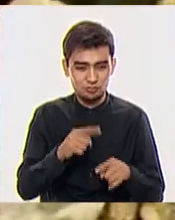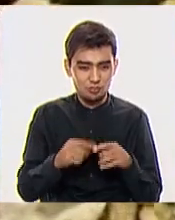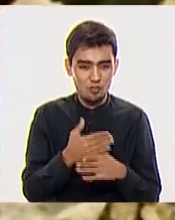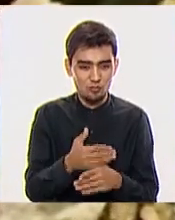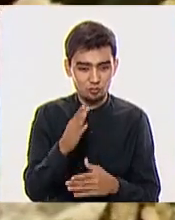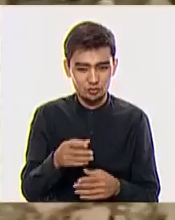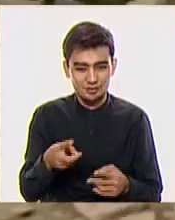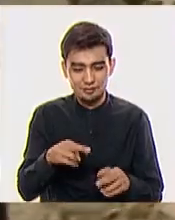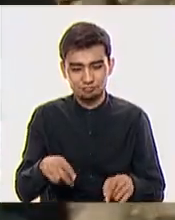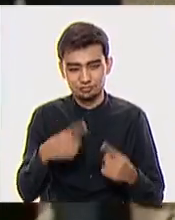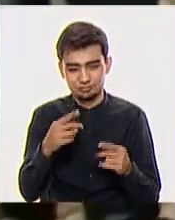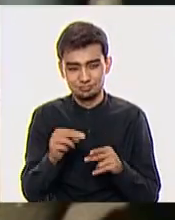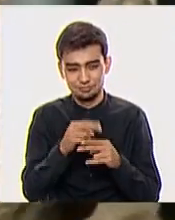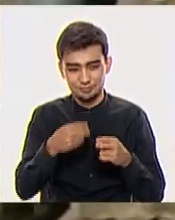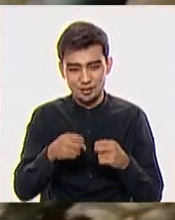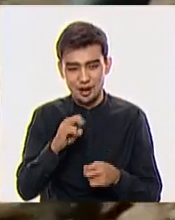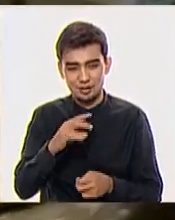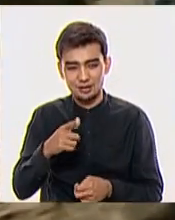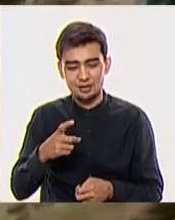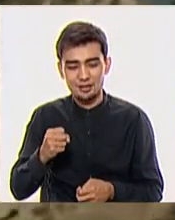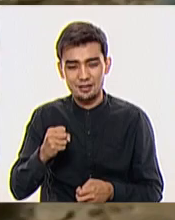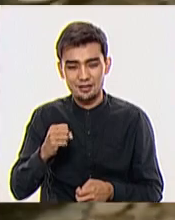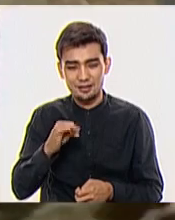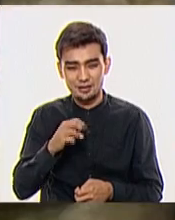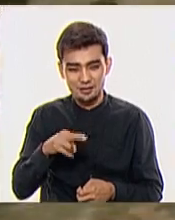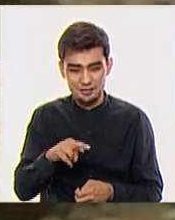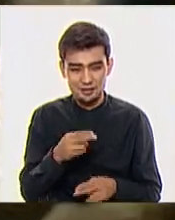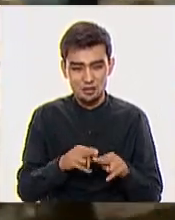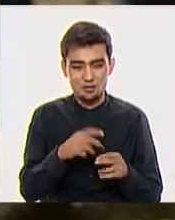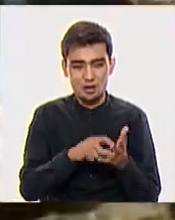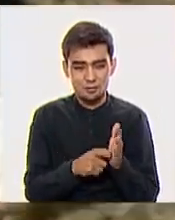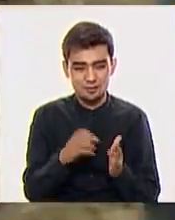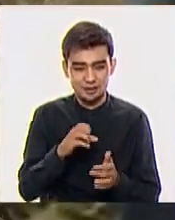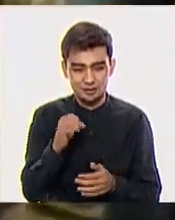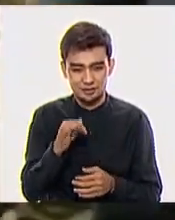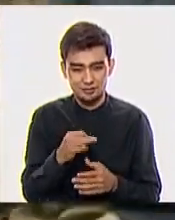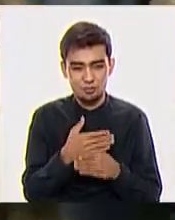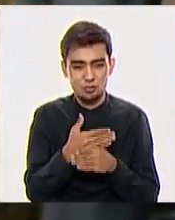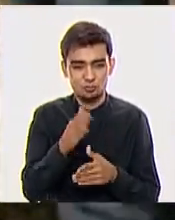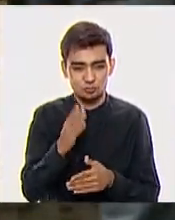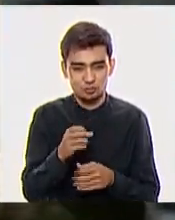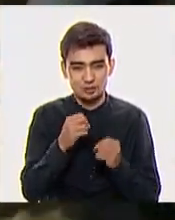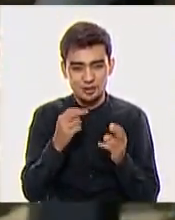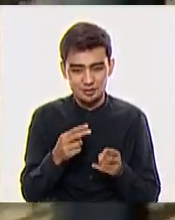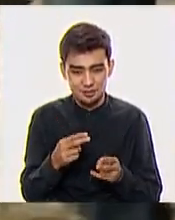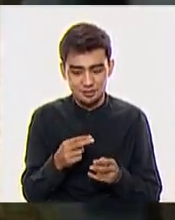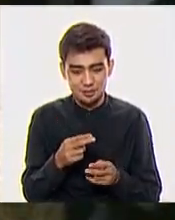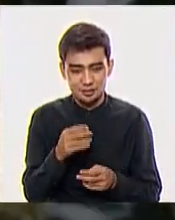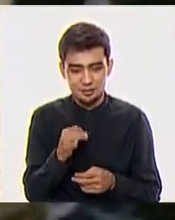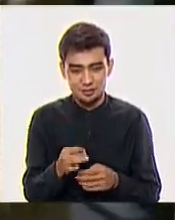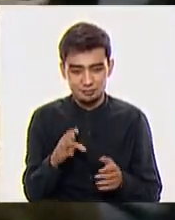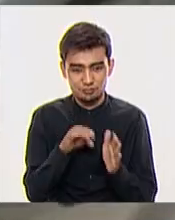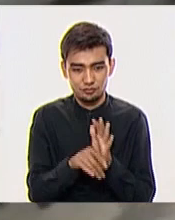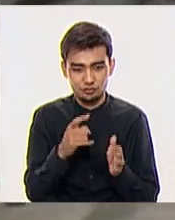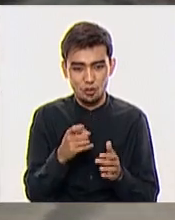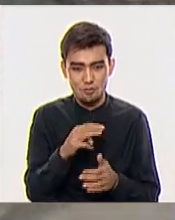помощь для восстановления разрушений. Ангела Меркель заверила, в среду ее кабинет одобрит пакет финансовой помощи, как экстренный, что обойдется в